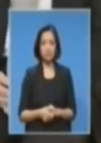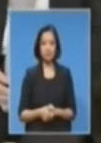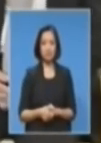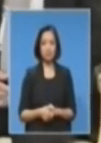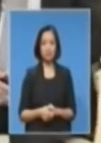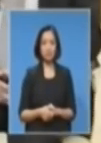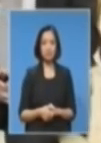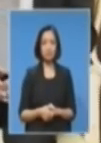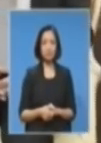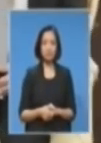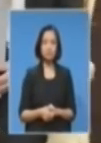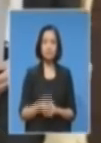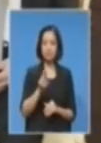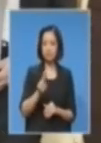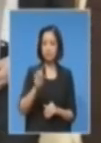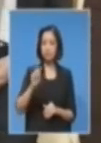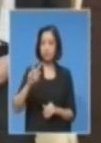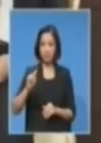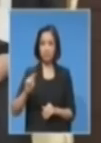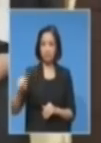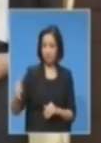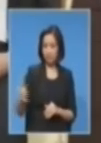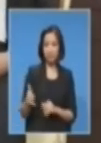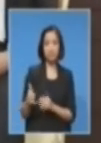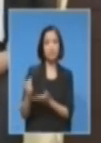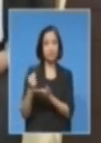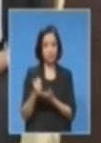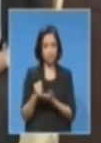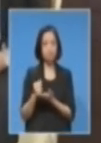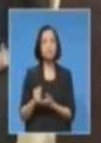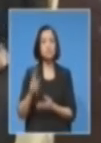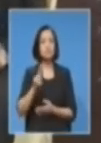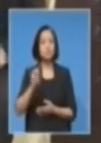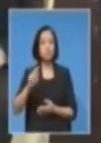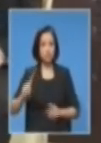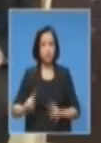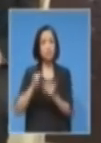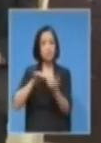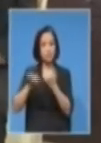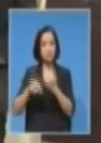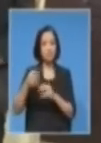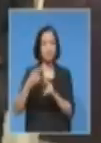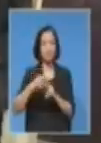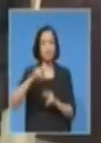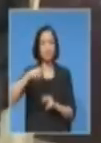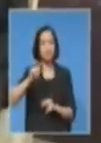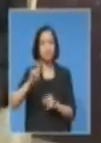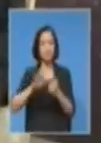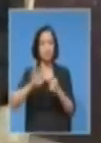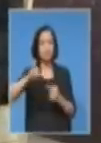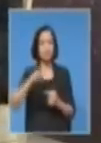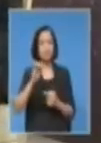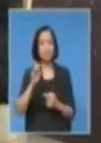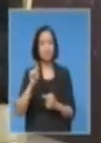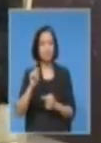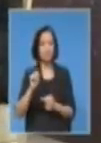ผมขอแรงให้มาช่วยนะครับทางขวาผมคือท่านรัฐมนตรีว่าการกระทรวงคมนาคมพลอากาศเอกประจินจันทร์ตองครับ